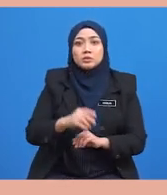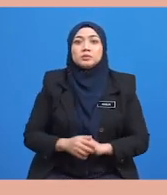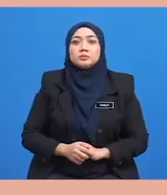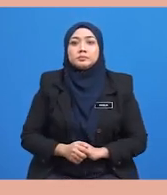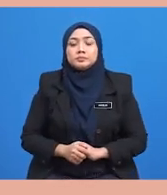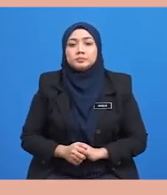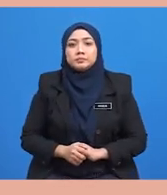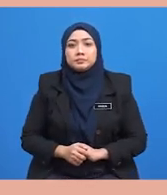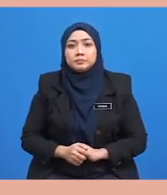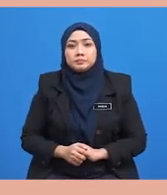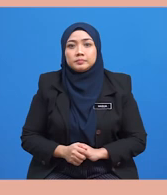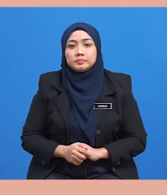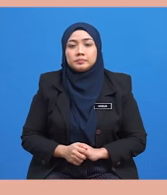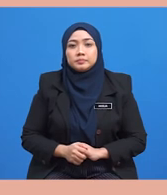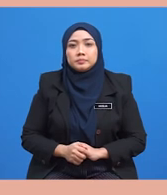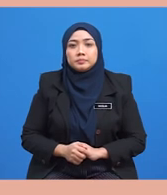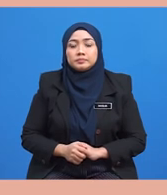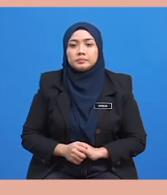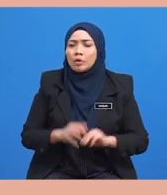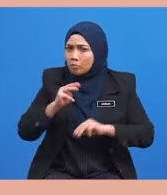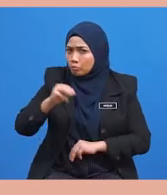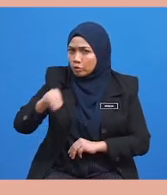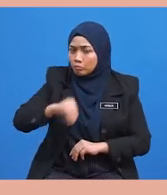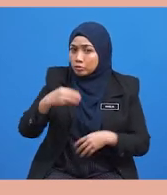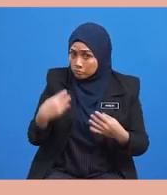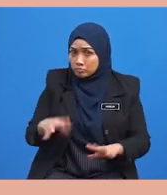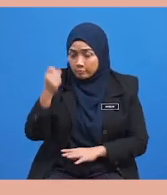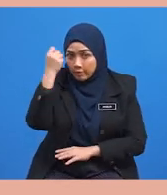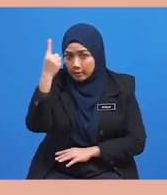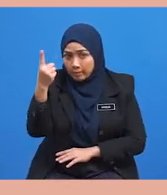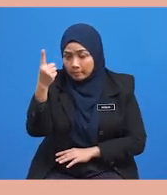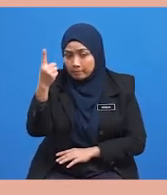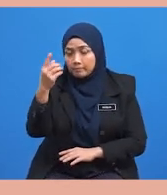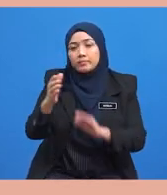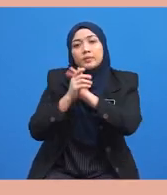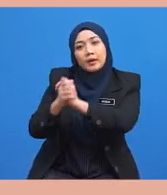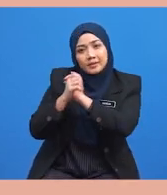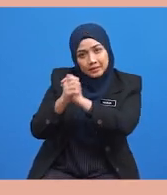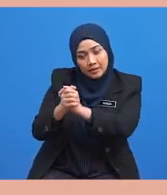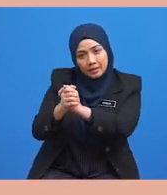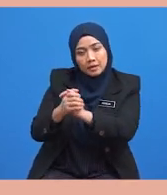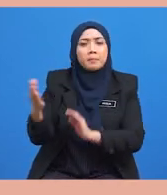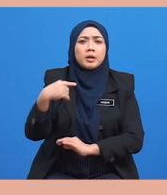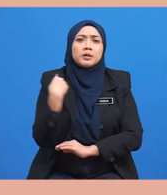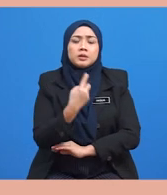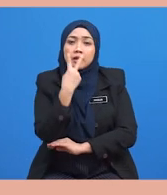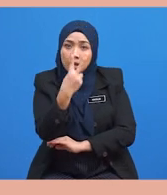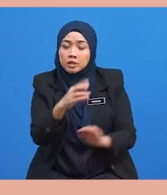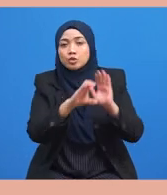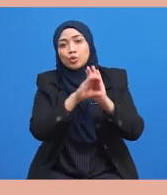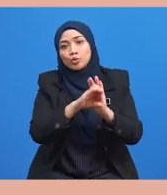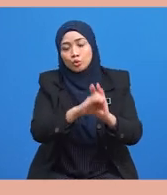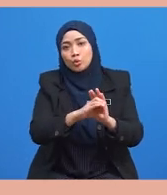ini. Adakah murid-murid semua faham? Tahniah! Mari kita lihat contoh